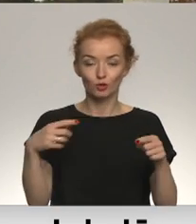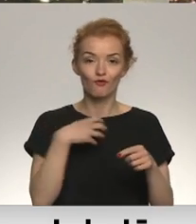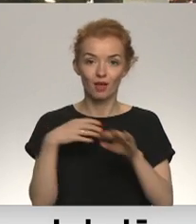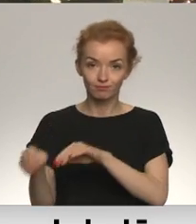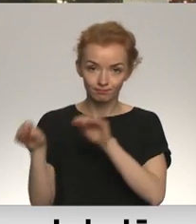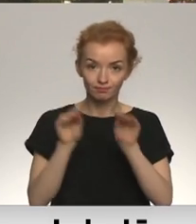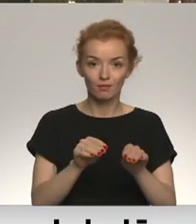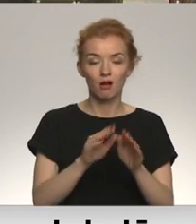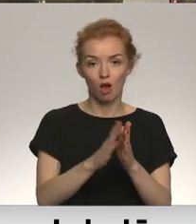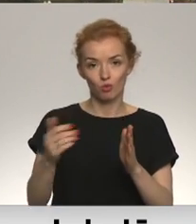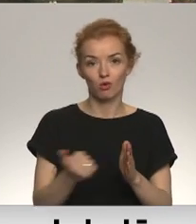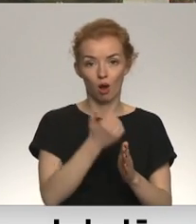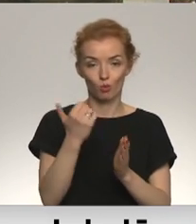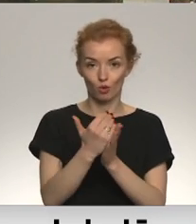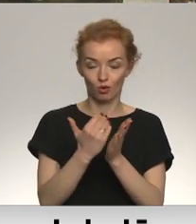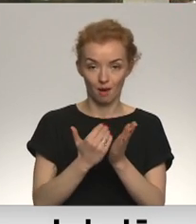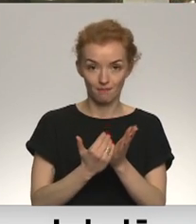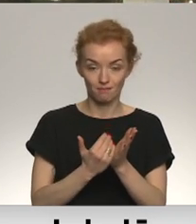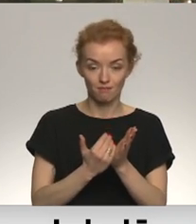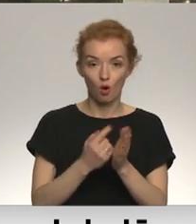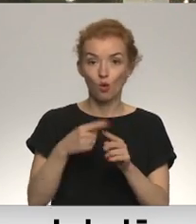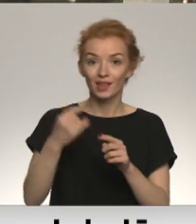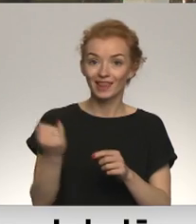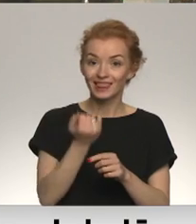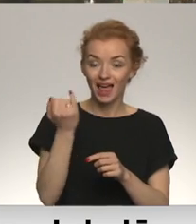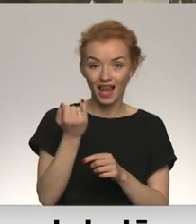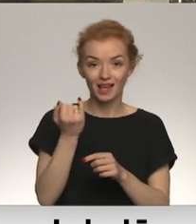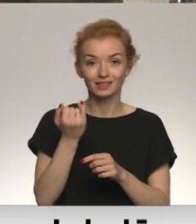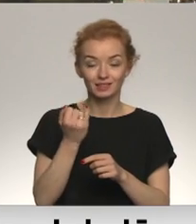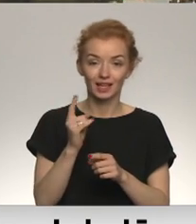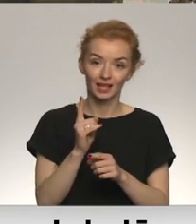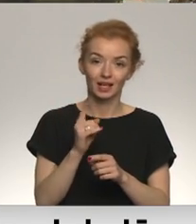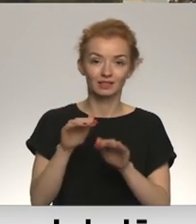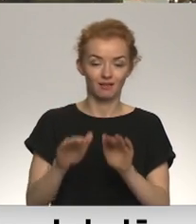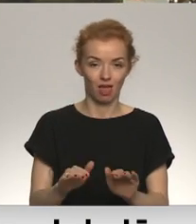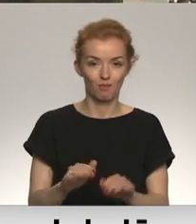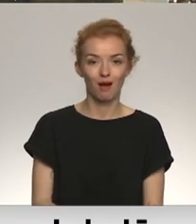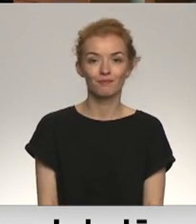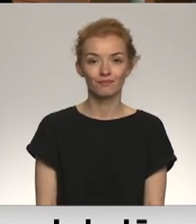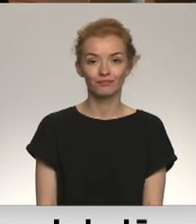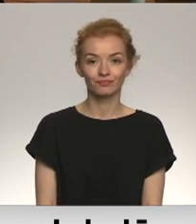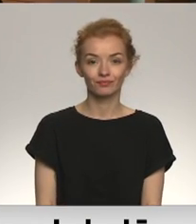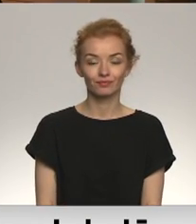ikgadējā programmā. Novērots gan, ka interese pagaidām ir salīdzinoši zemi.